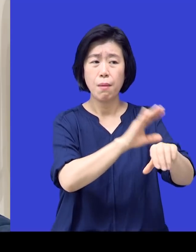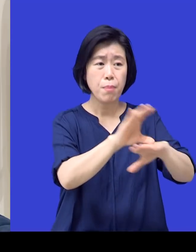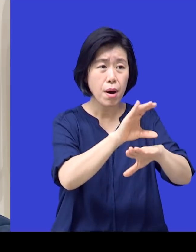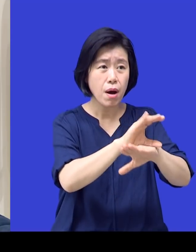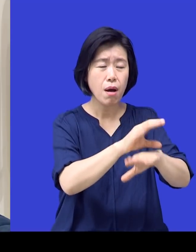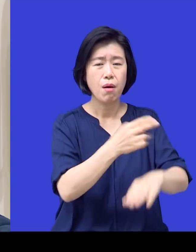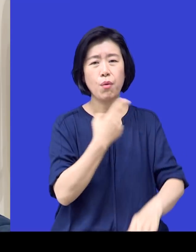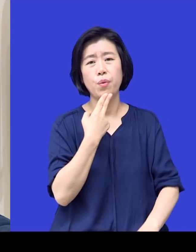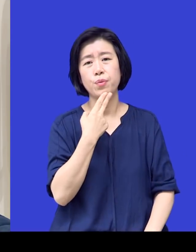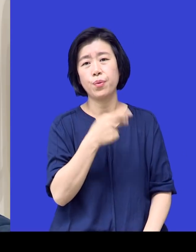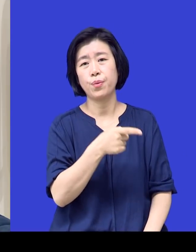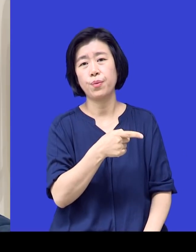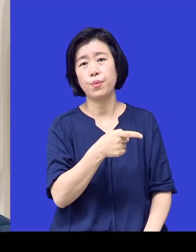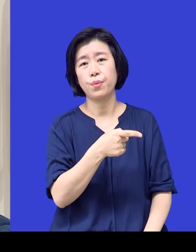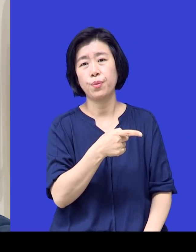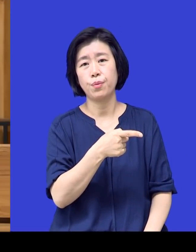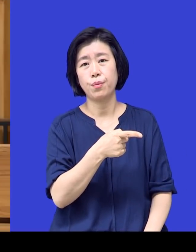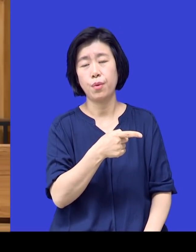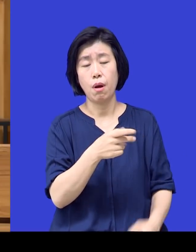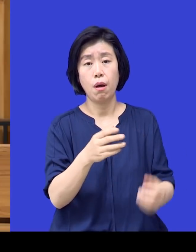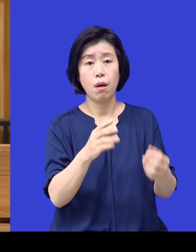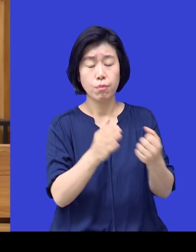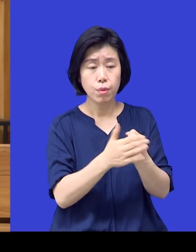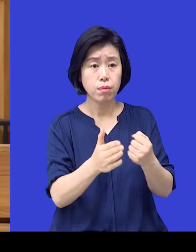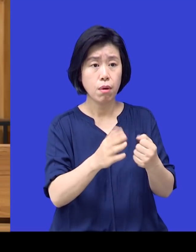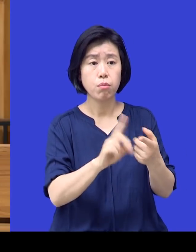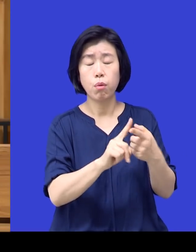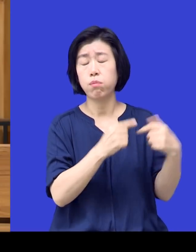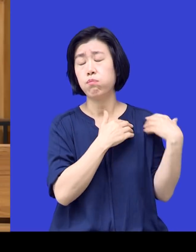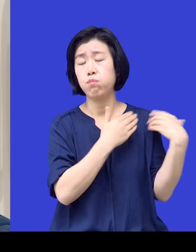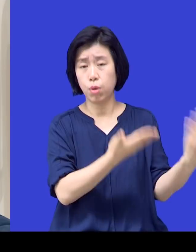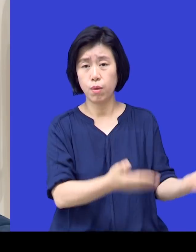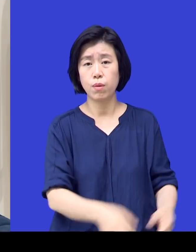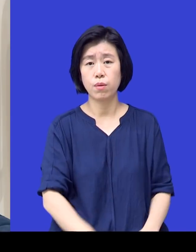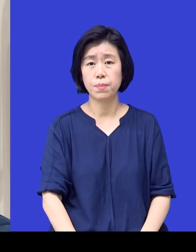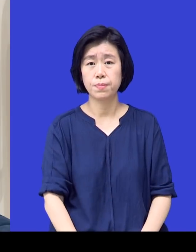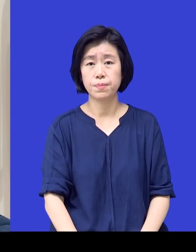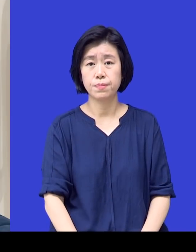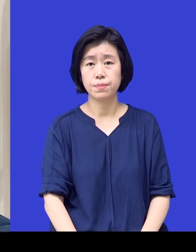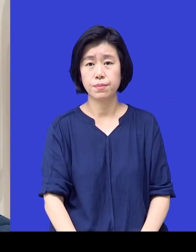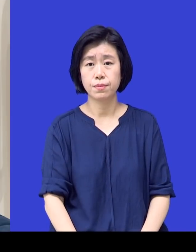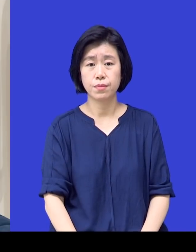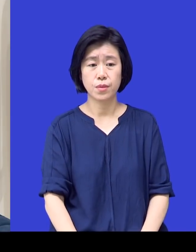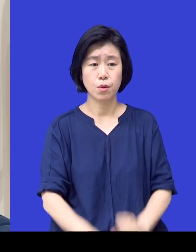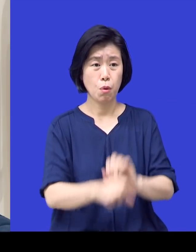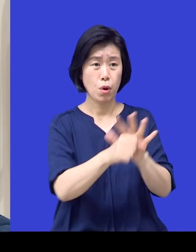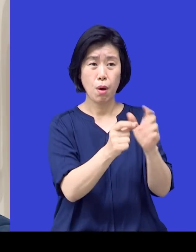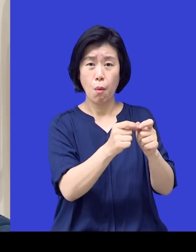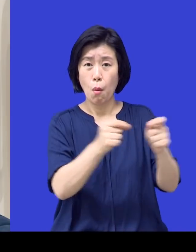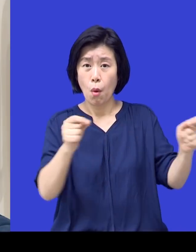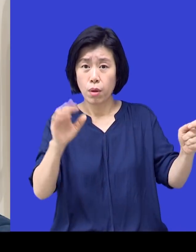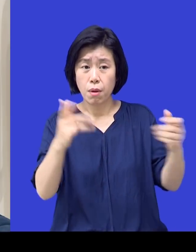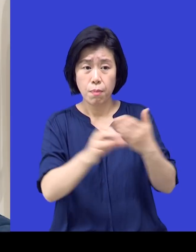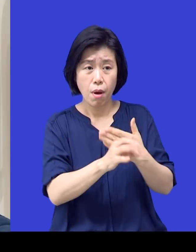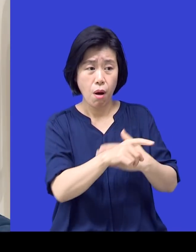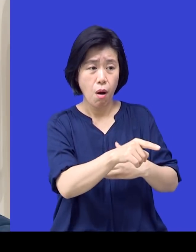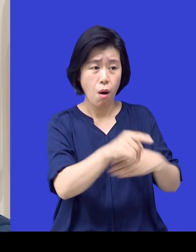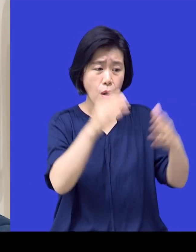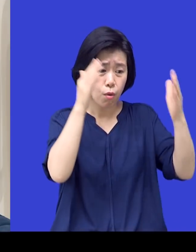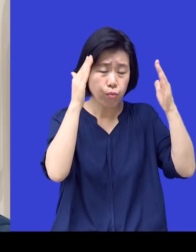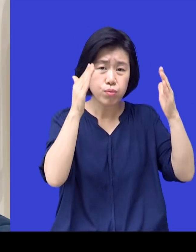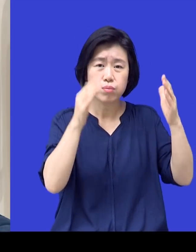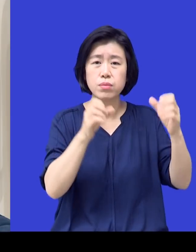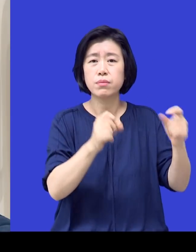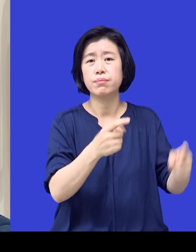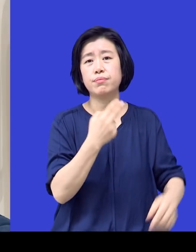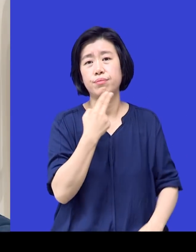이런 도구가 없기 때문에 그러네요. 얘들은 그냥 방치돼 있는 방치돼 거예요. 어머. 그래서 코로나가 길어지면 그만큼 교육을 못 받고 그러면